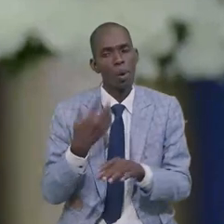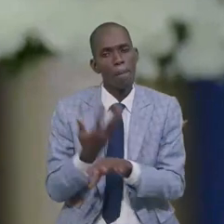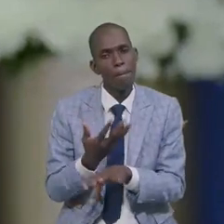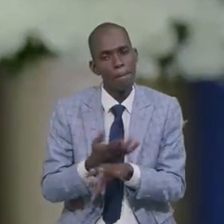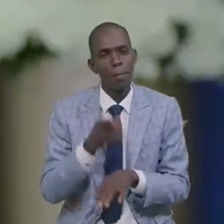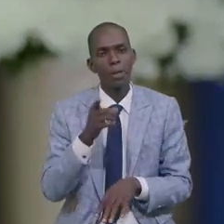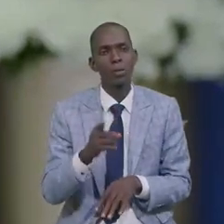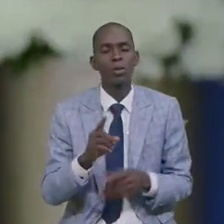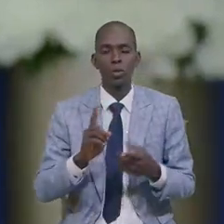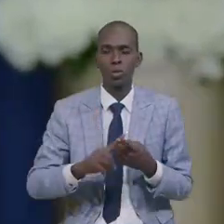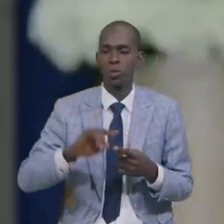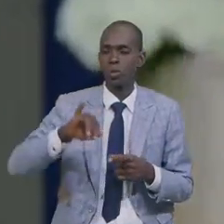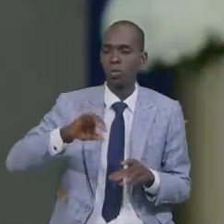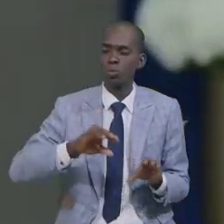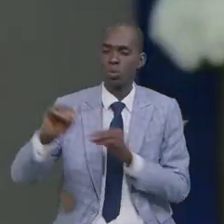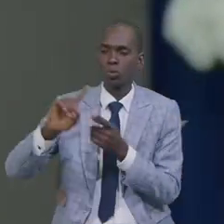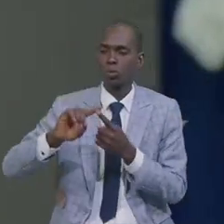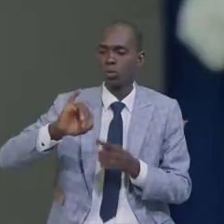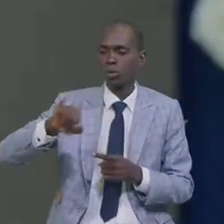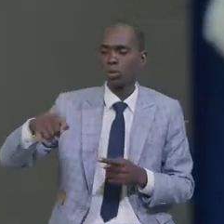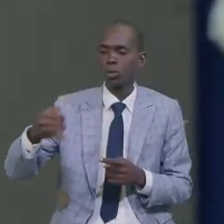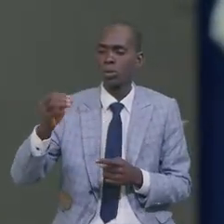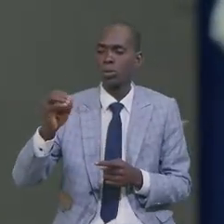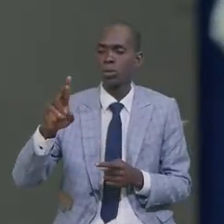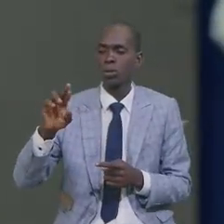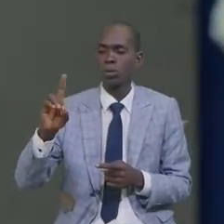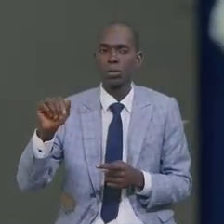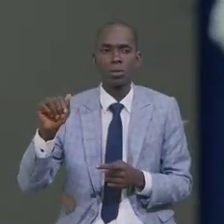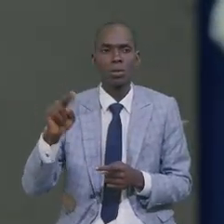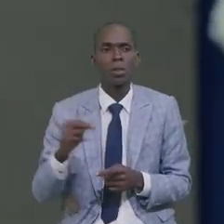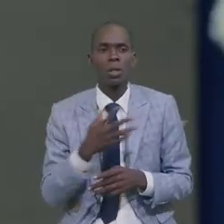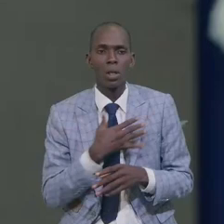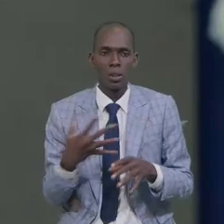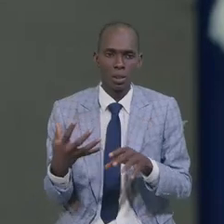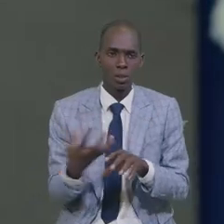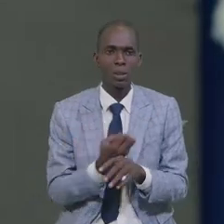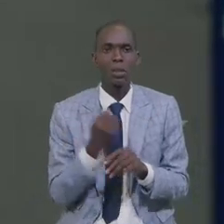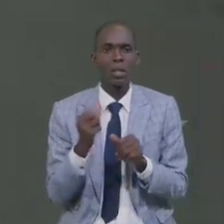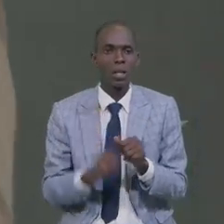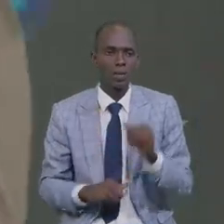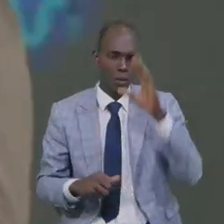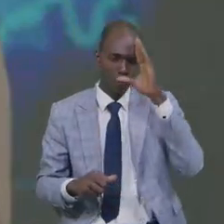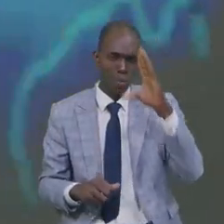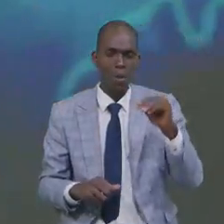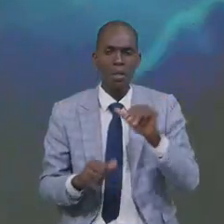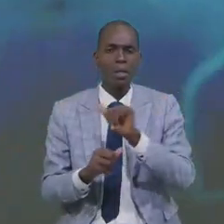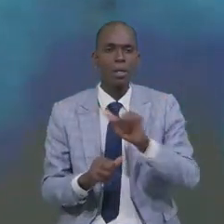jusqu'au Jourdain. Nous prendrons là chacun une poutre. Et nous y ferons un